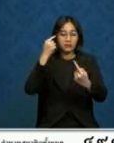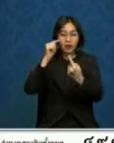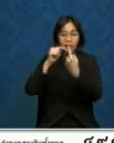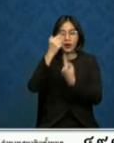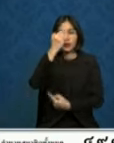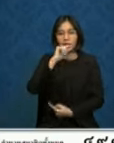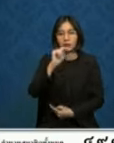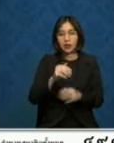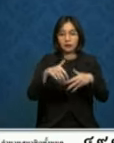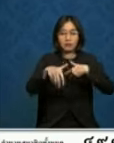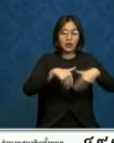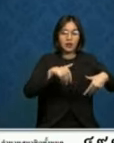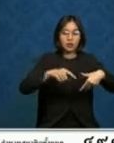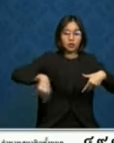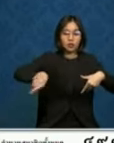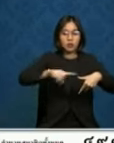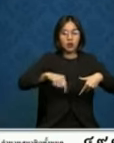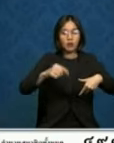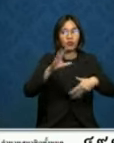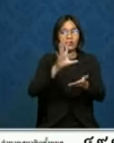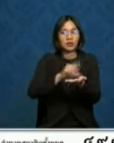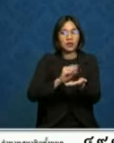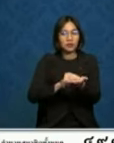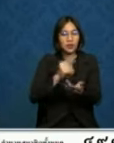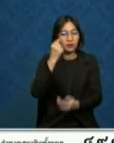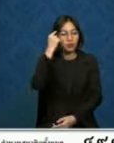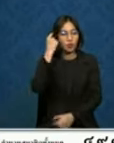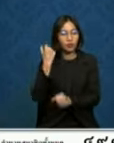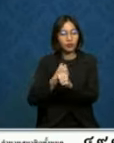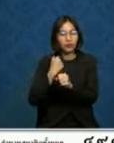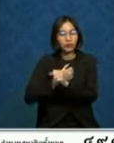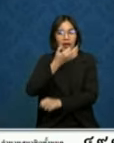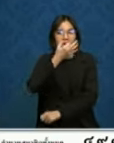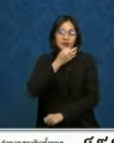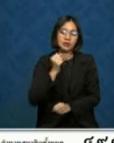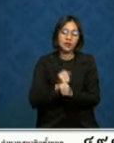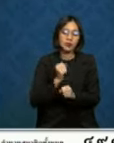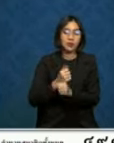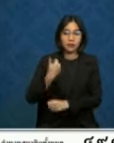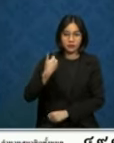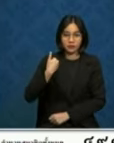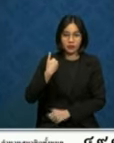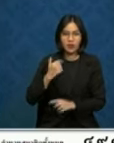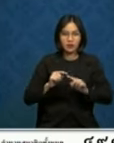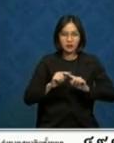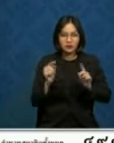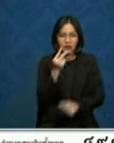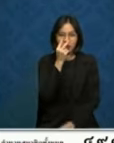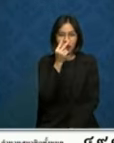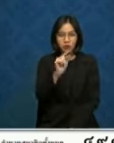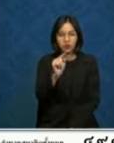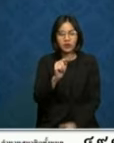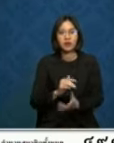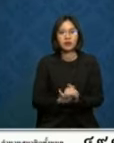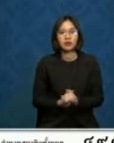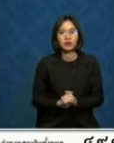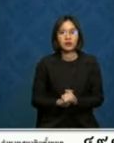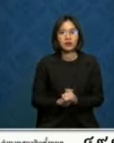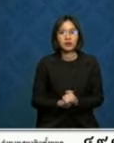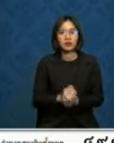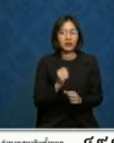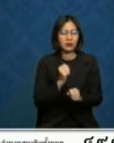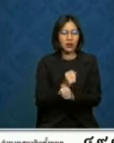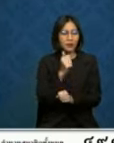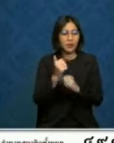คือเน้นให้ประชาชนเนี่ยได้รับข้อมูลฝึกอาชีพและก็มีงานทำค่ะแต่เรามาดูกันค่ะว่า ท